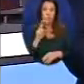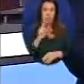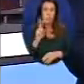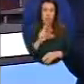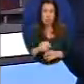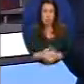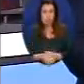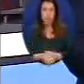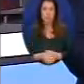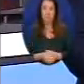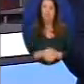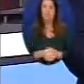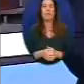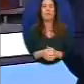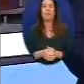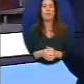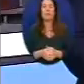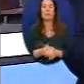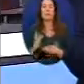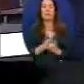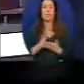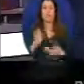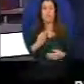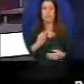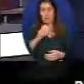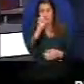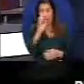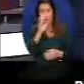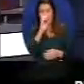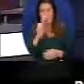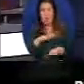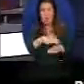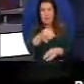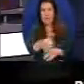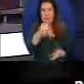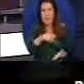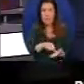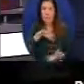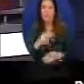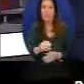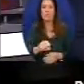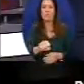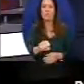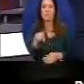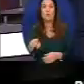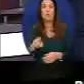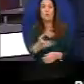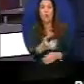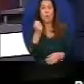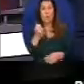תמיד בזמנים כאלה, ונערכנו תצפיות על סניף הבנק, ותפסנו אותו, באמת הוא משך את הכסף, תפסנו